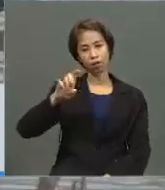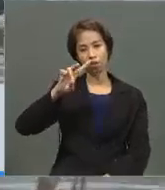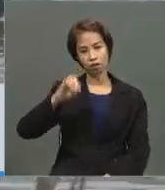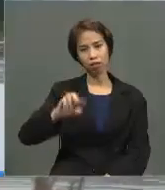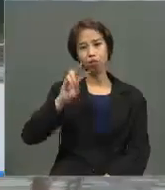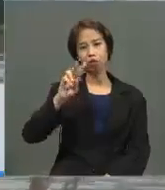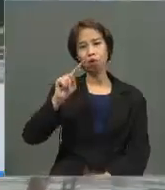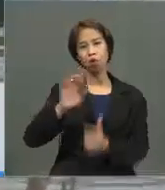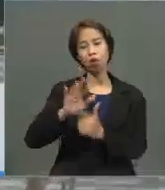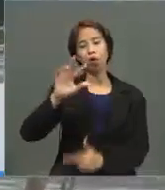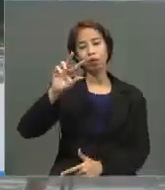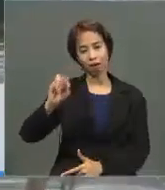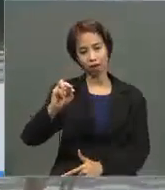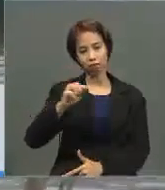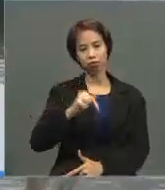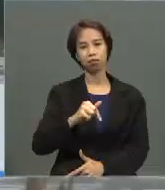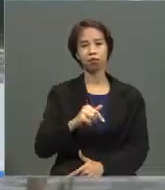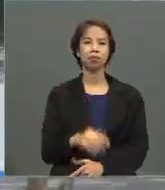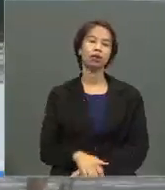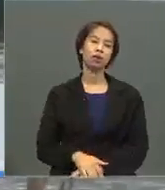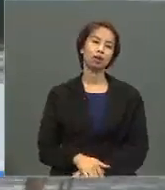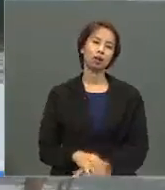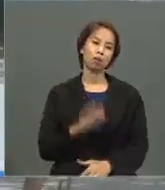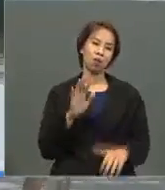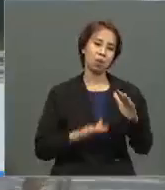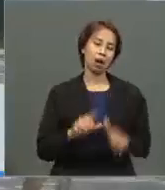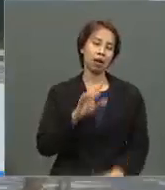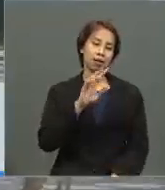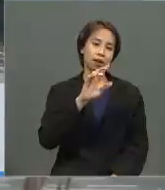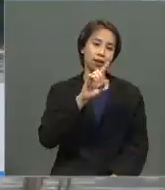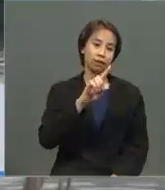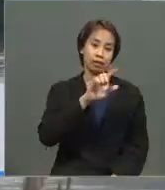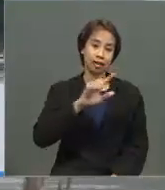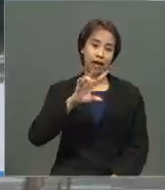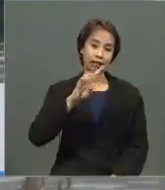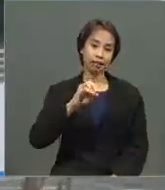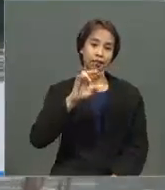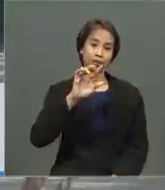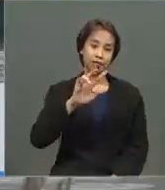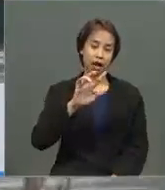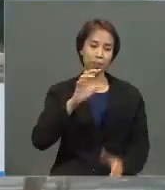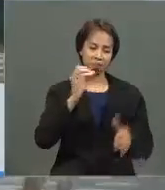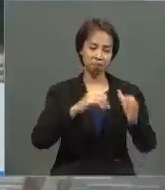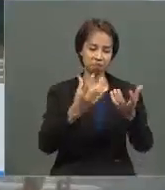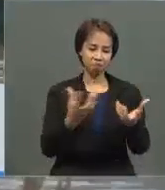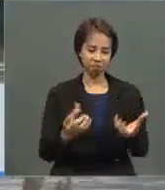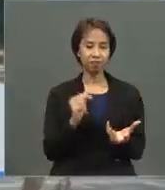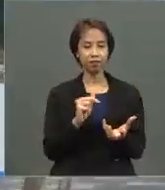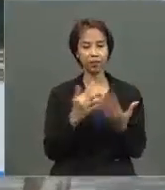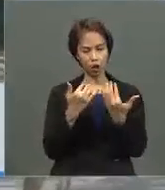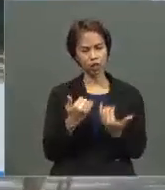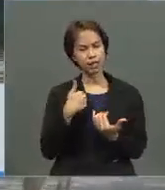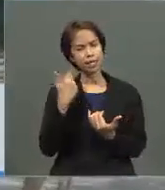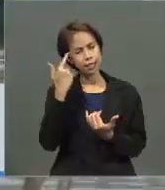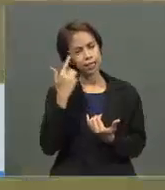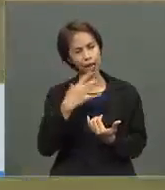2,172 ตันหรือว่ามากกว่า173ล้านชิ้นค่ะแต่ว่าจากมาตรการต่างๆของภาครัฐเพื่อลดปริมาณขยะในแม่น้ำ